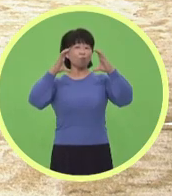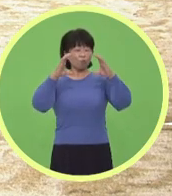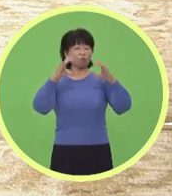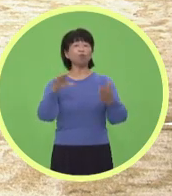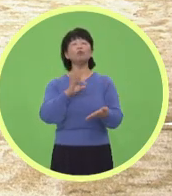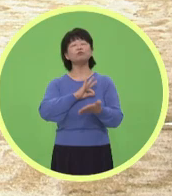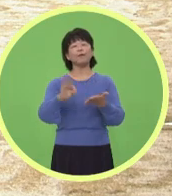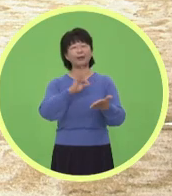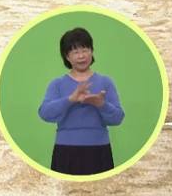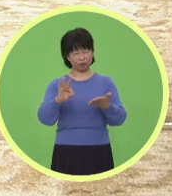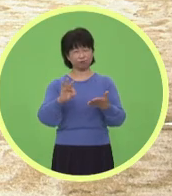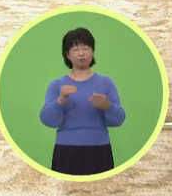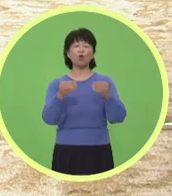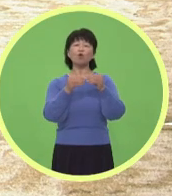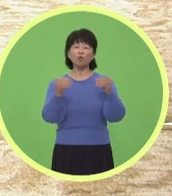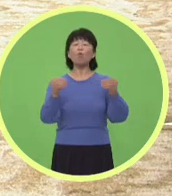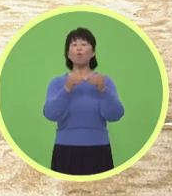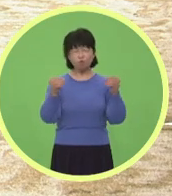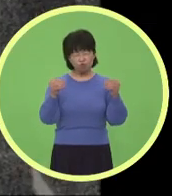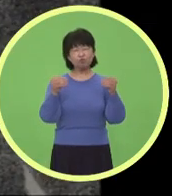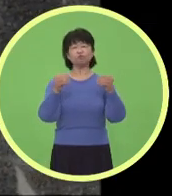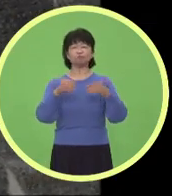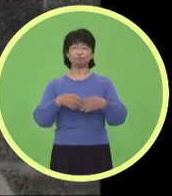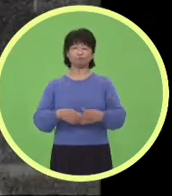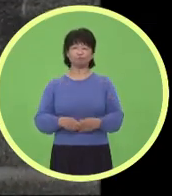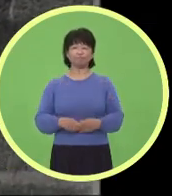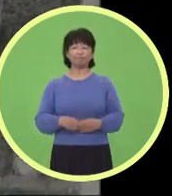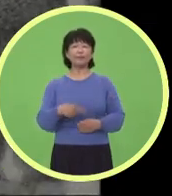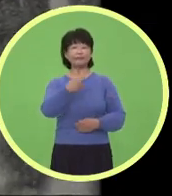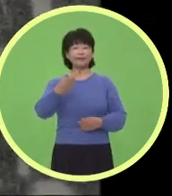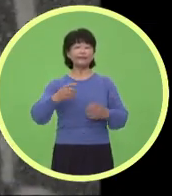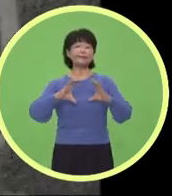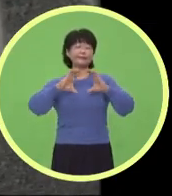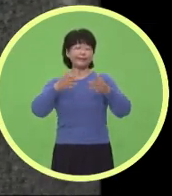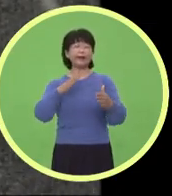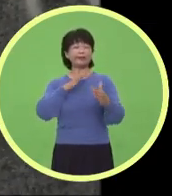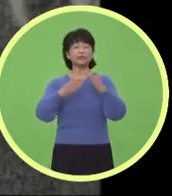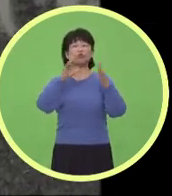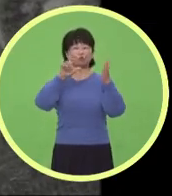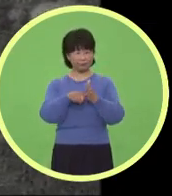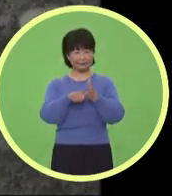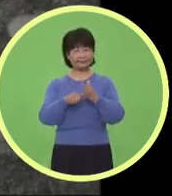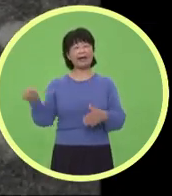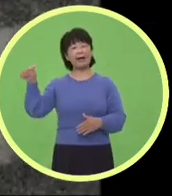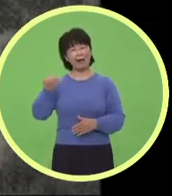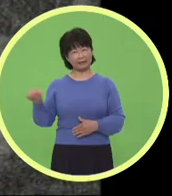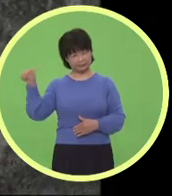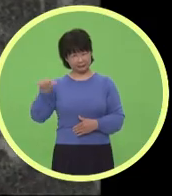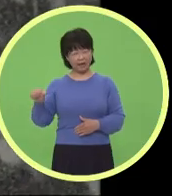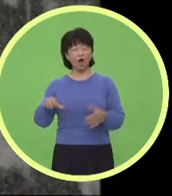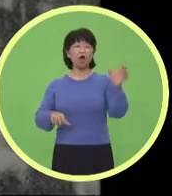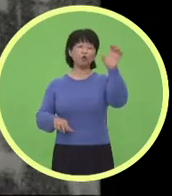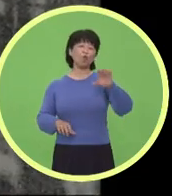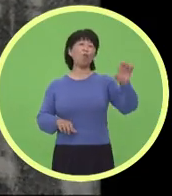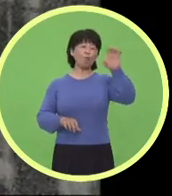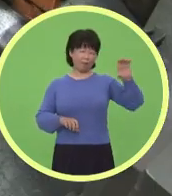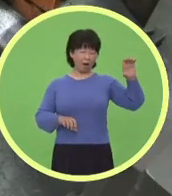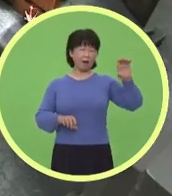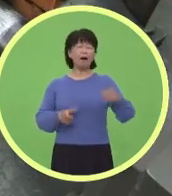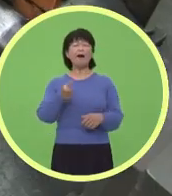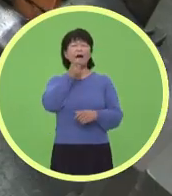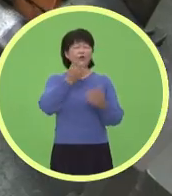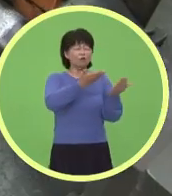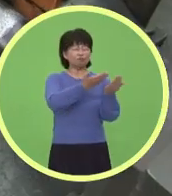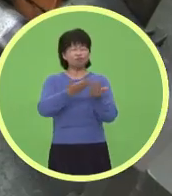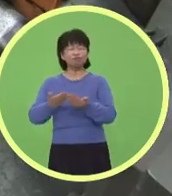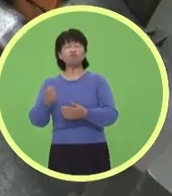このボールにも使われているゴムです。第一次世界大戦が勃発した頃、アジアの国々では海外からの針